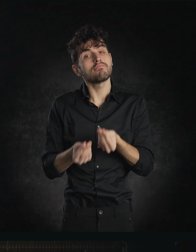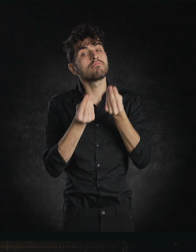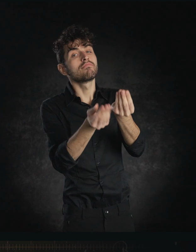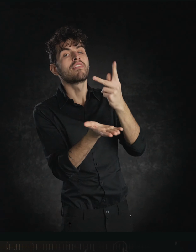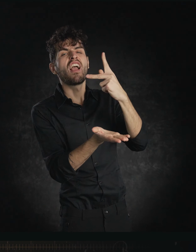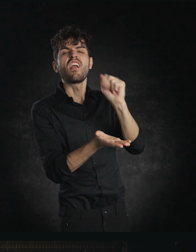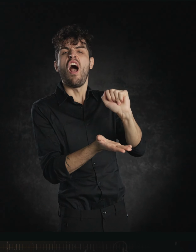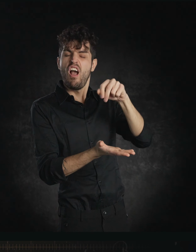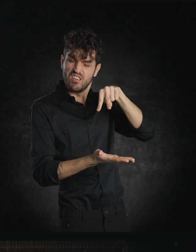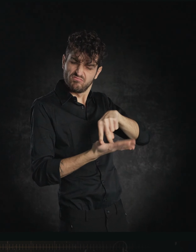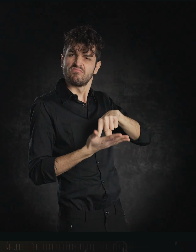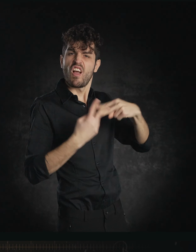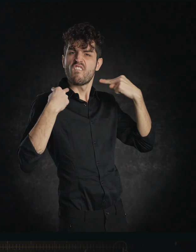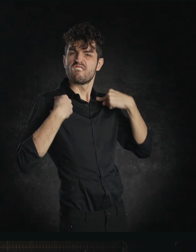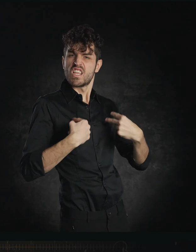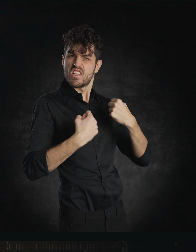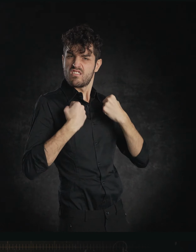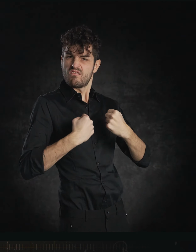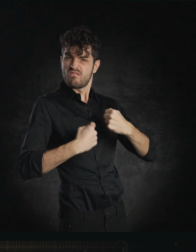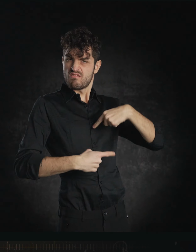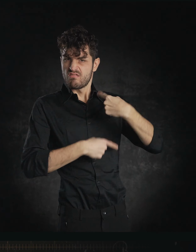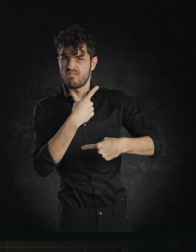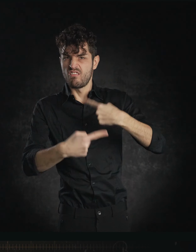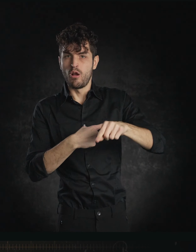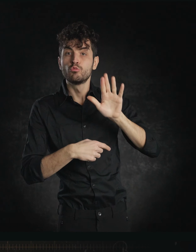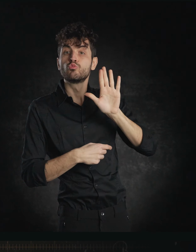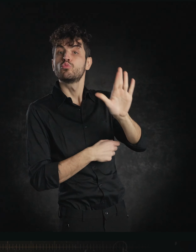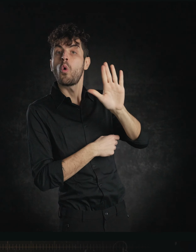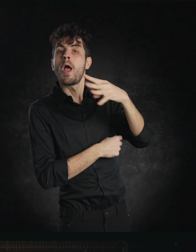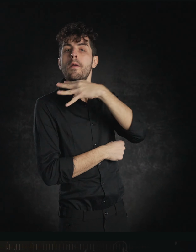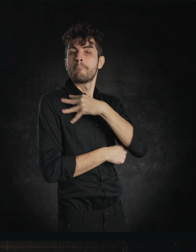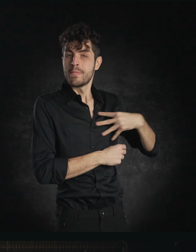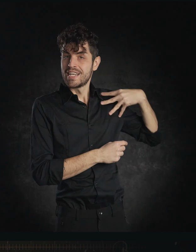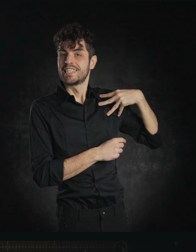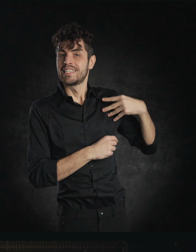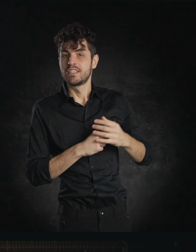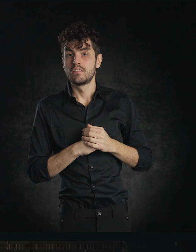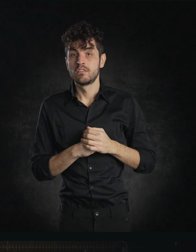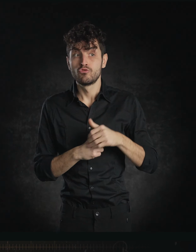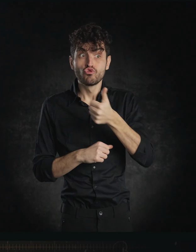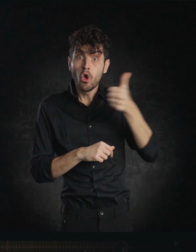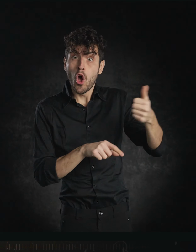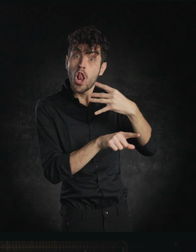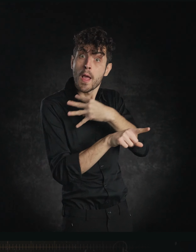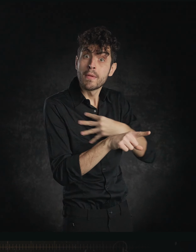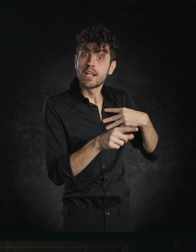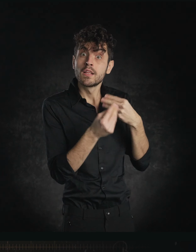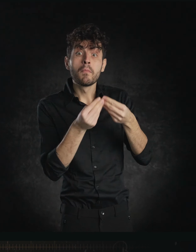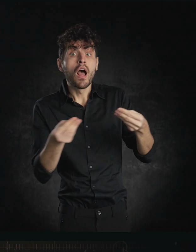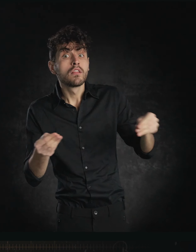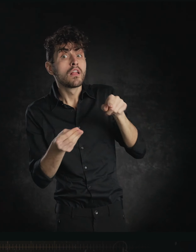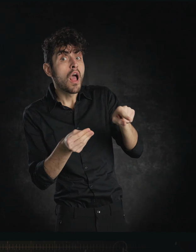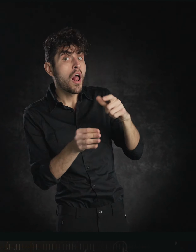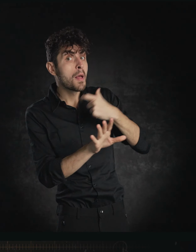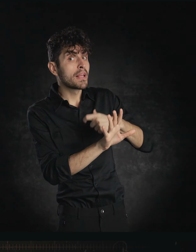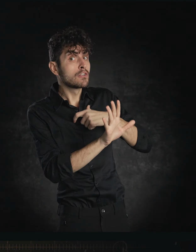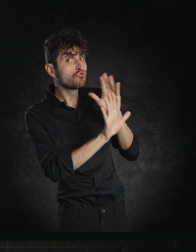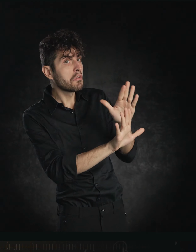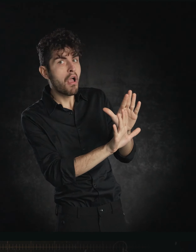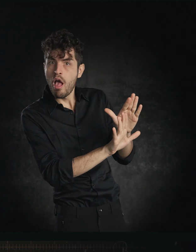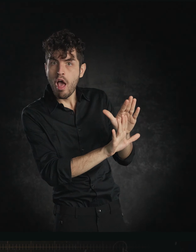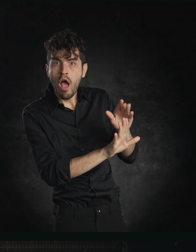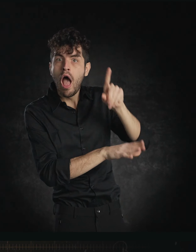devono dare al ka, all'alter ego, alla forza vitale di Merit. E non solo Merit ha